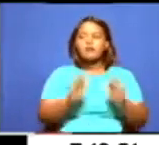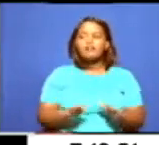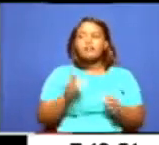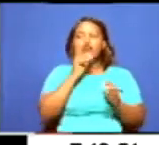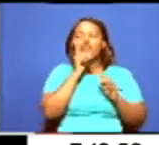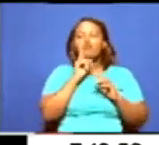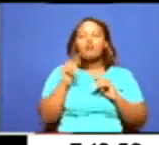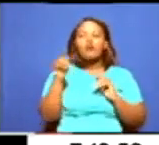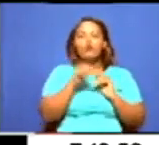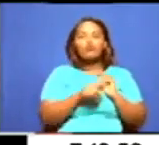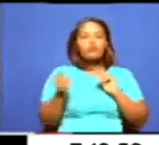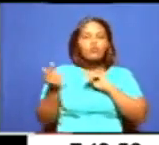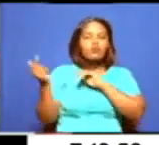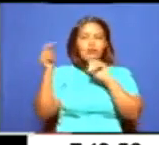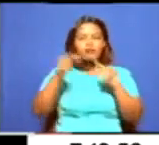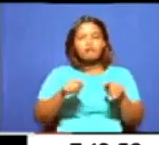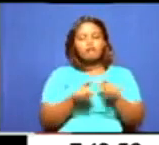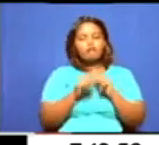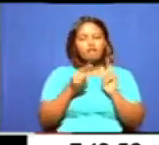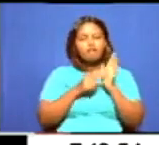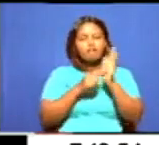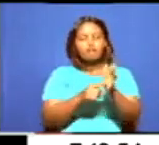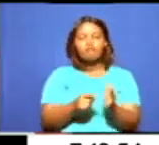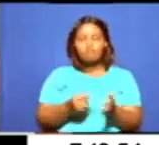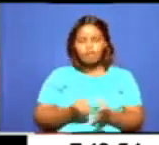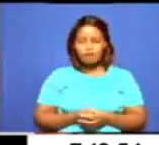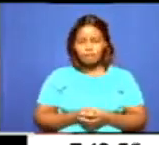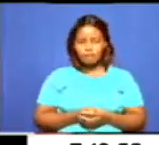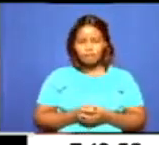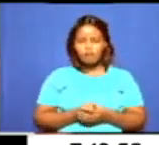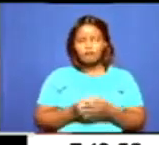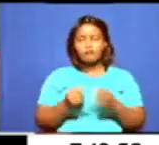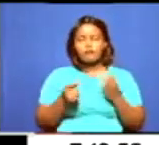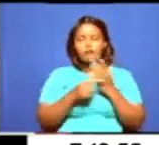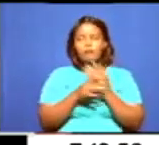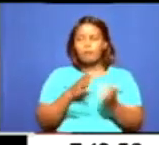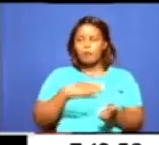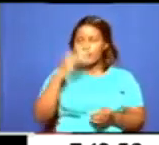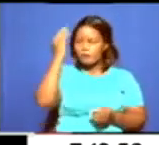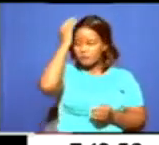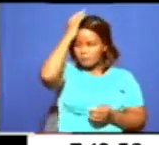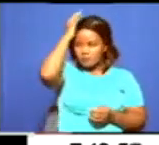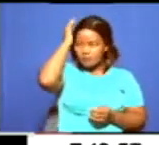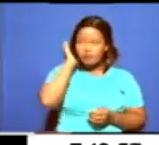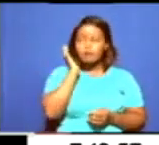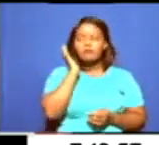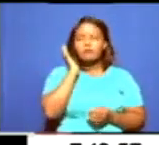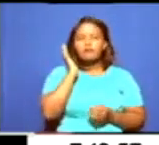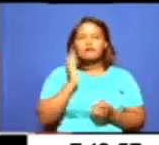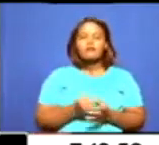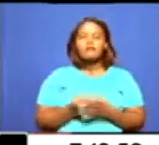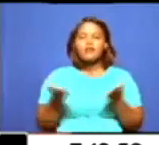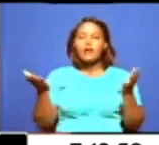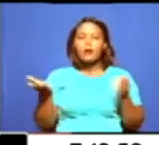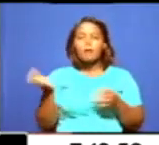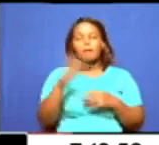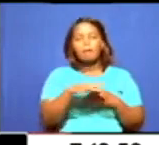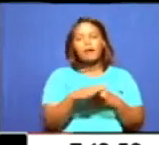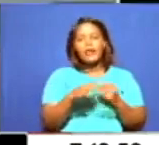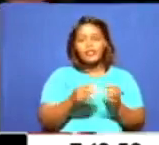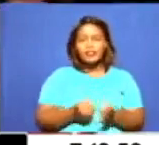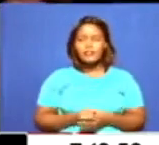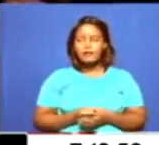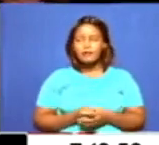ama mbashara, tutakuwa tukikuletea taarifa. Naitwa Beatrice Gatonyengetich, na kurejesha kwa wenzangu Harith Salim pamoja na Nancy